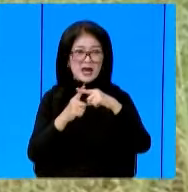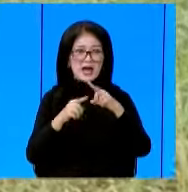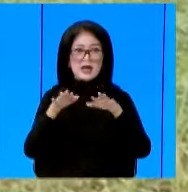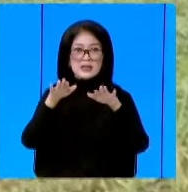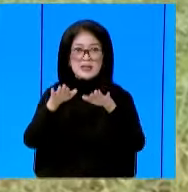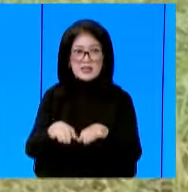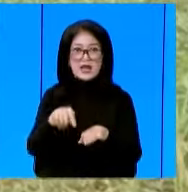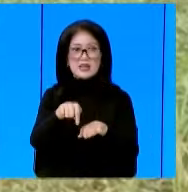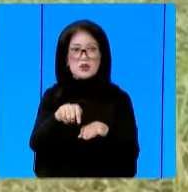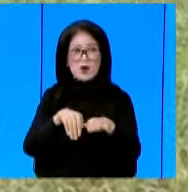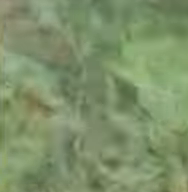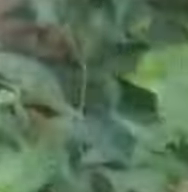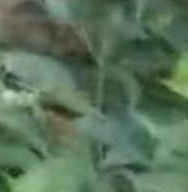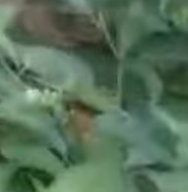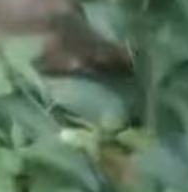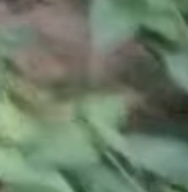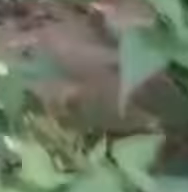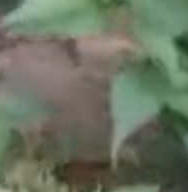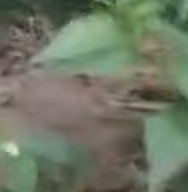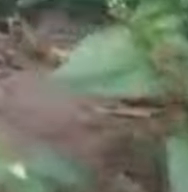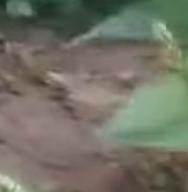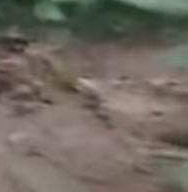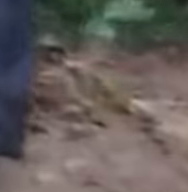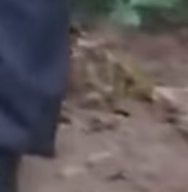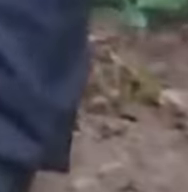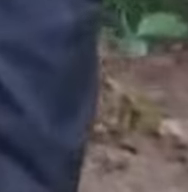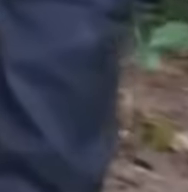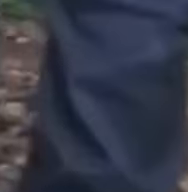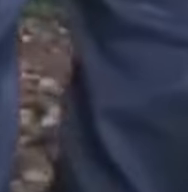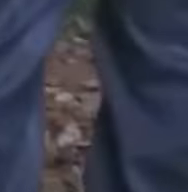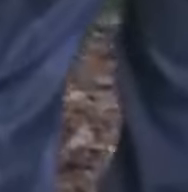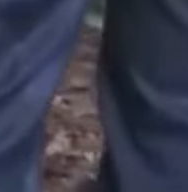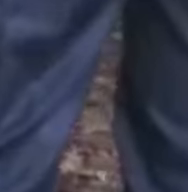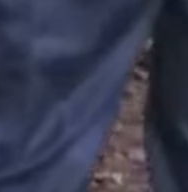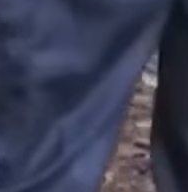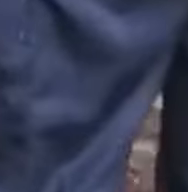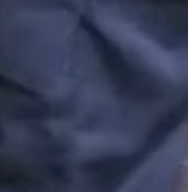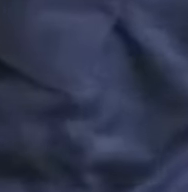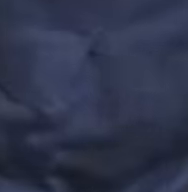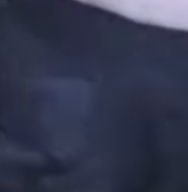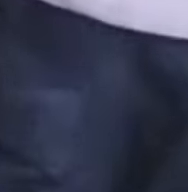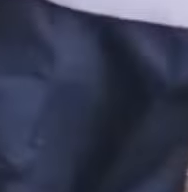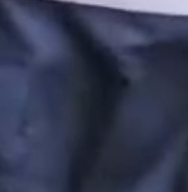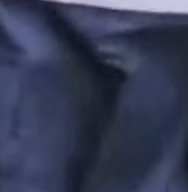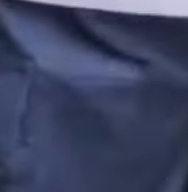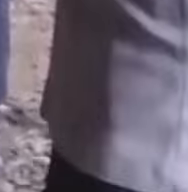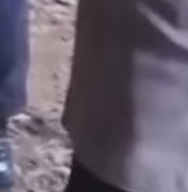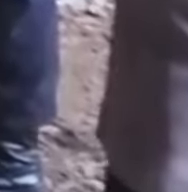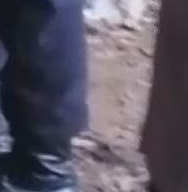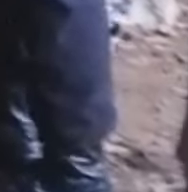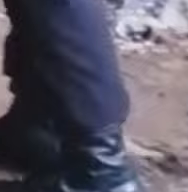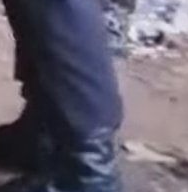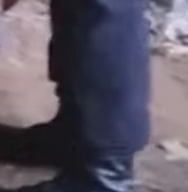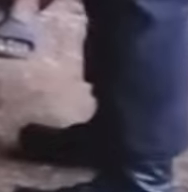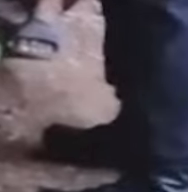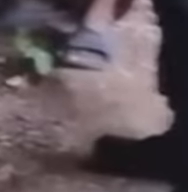bocah berusia 7 tahun yang tinggal bersama sang ayah Guntur. Tak hanya beratapkan bebatuan, Guntur juga